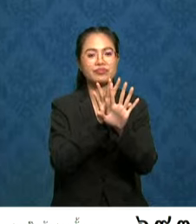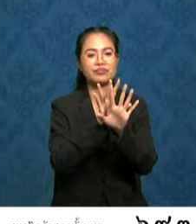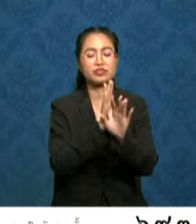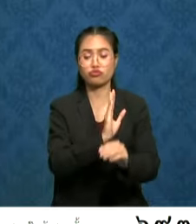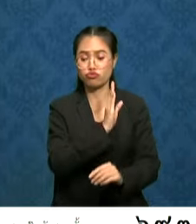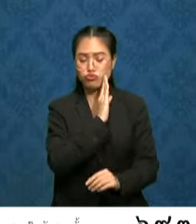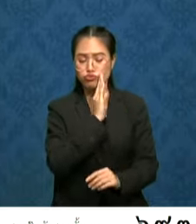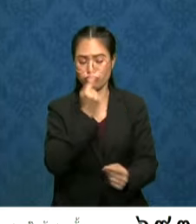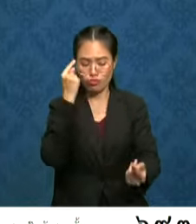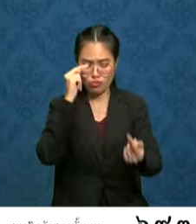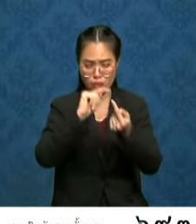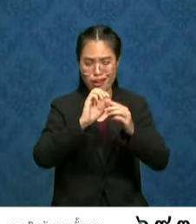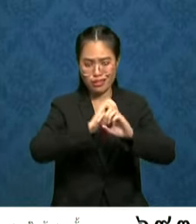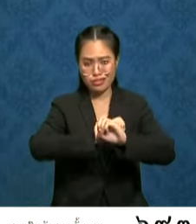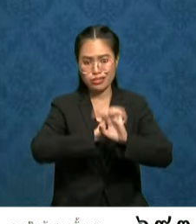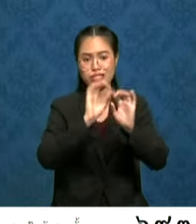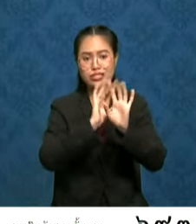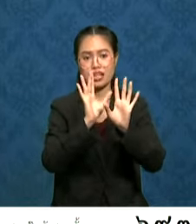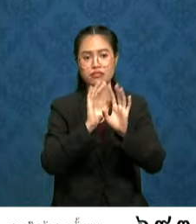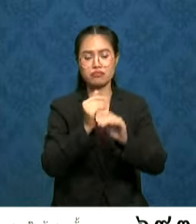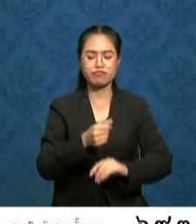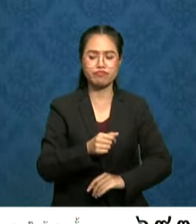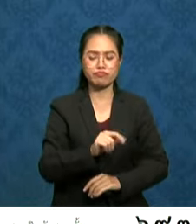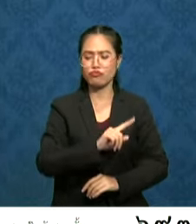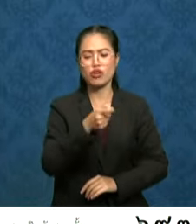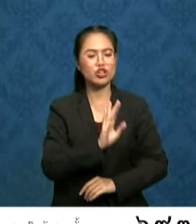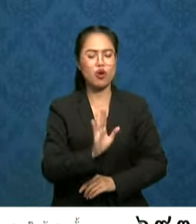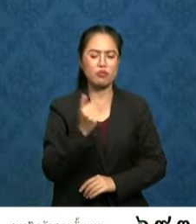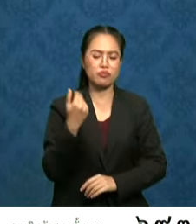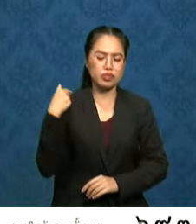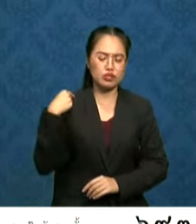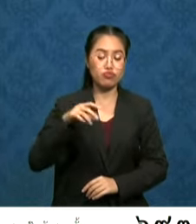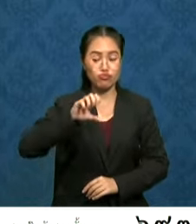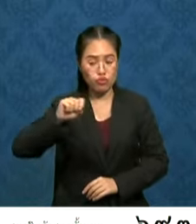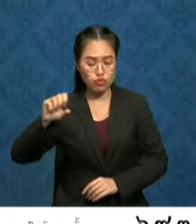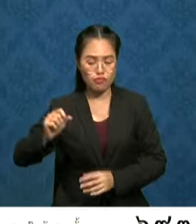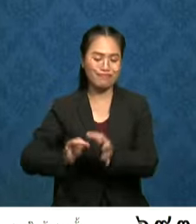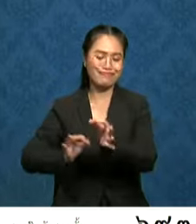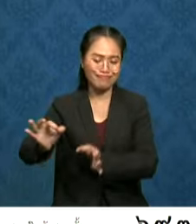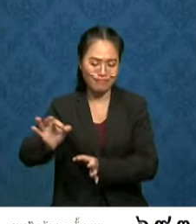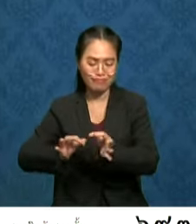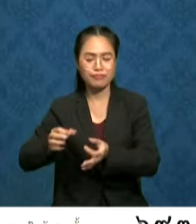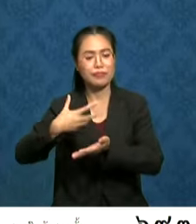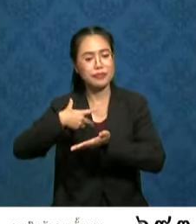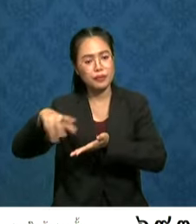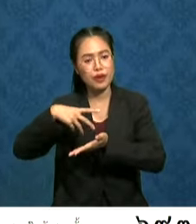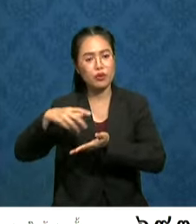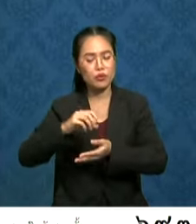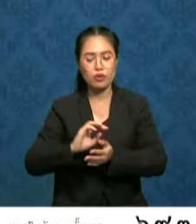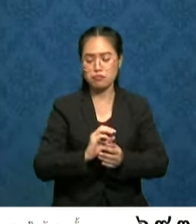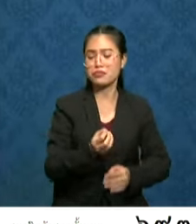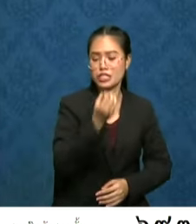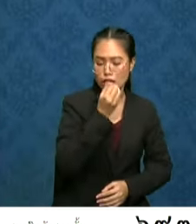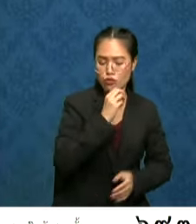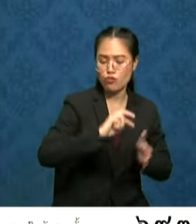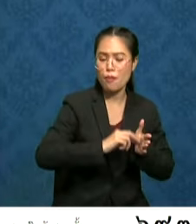ถ้ามันชัดเจนเนี่ยคงไม่ต้องมีผู้อภิปรายมาช่วยขยายความแล้วก็มาอธิบายายความหรอกค่ะว่าตกลงมีกินมีใช้เนี่มัน